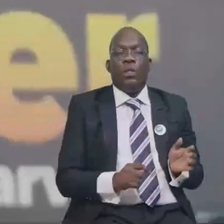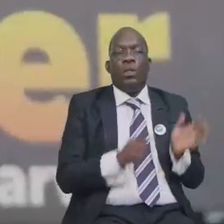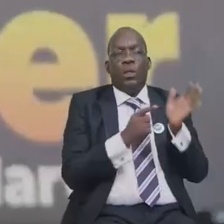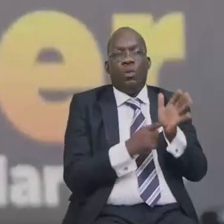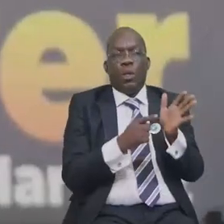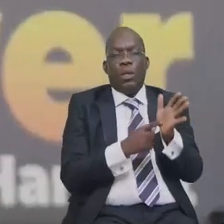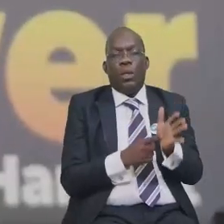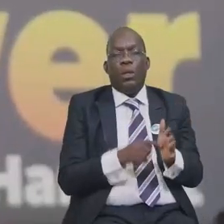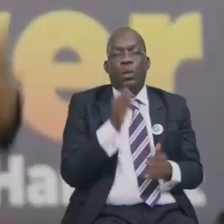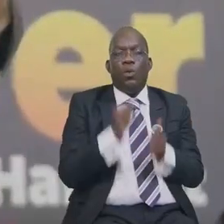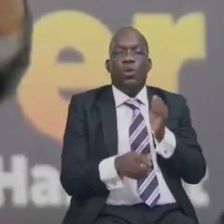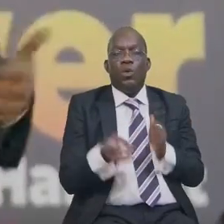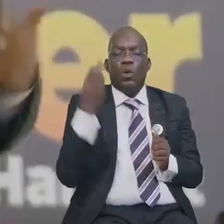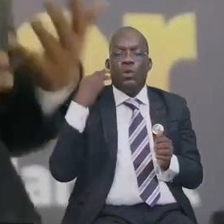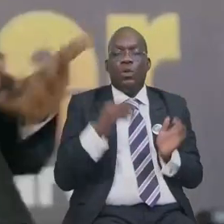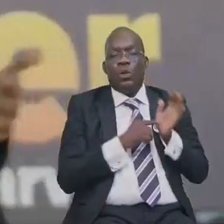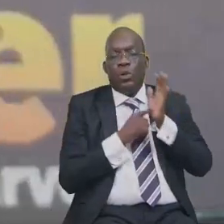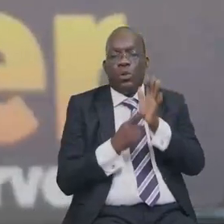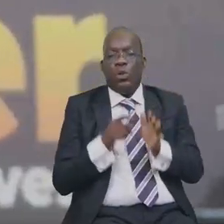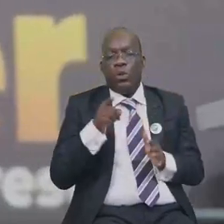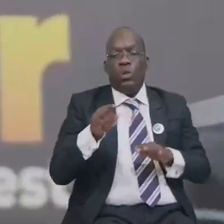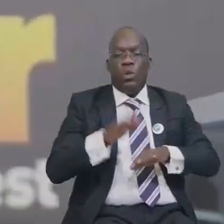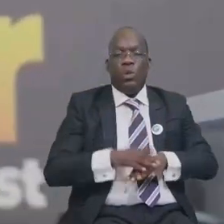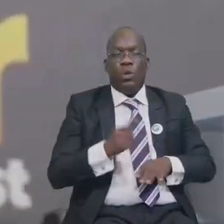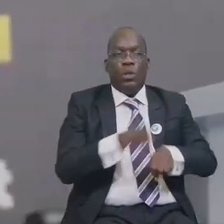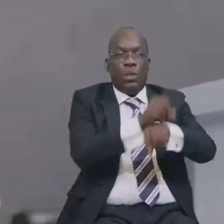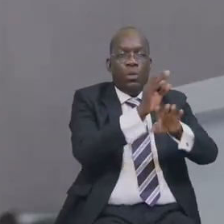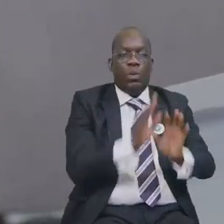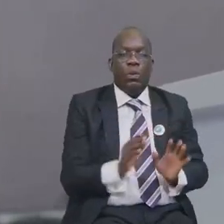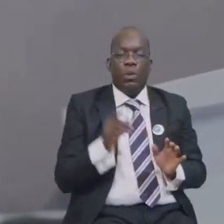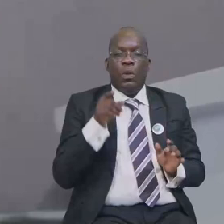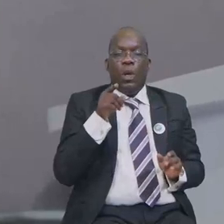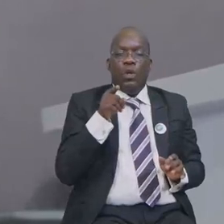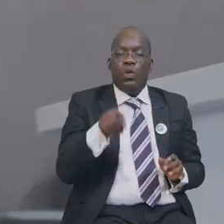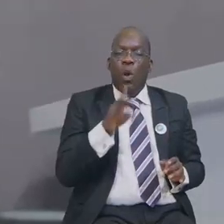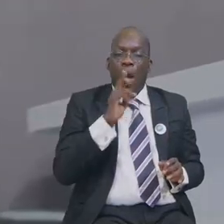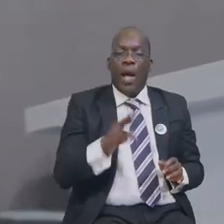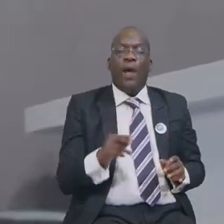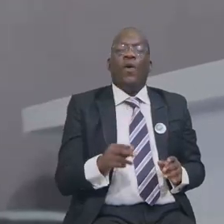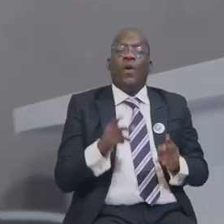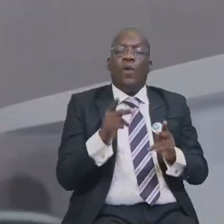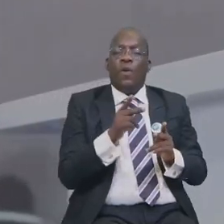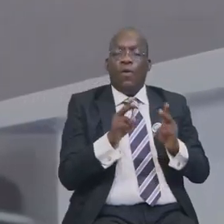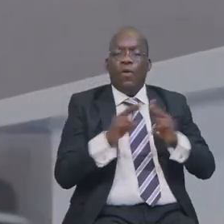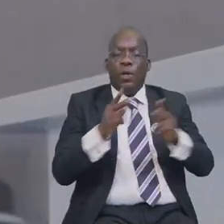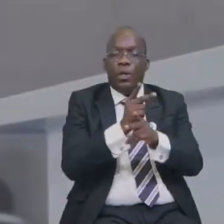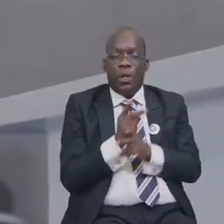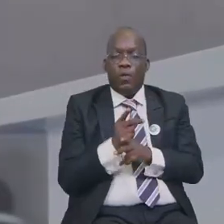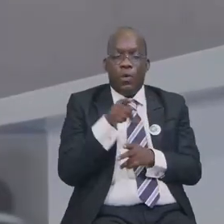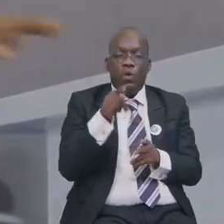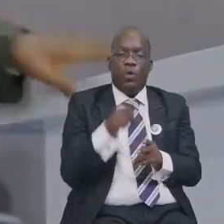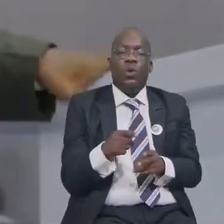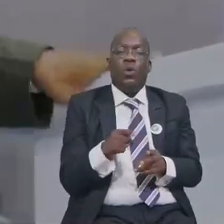montré sur la montagne. Quand vous êtes si méticuleux et vous vous attachez à la parole de Dieu, vous